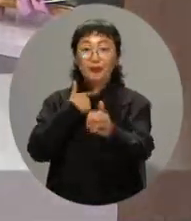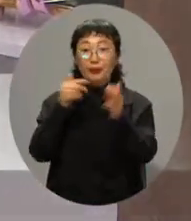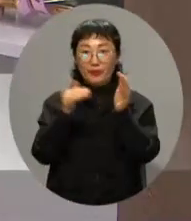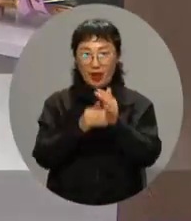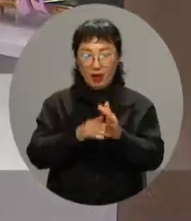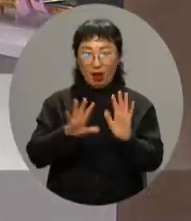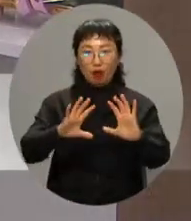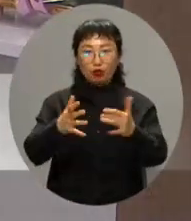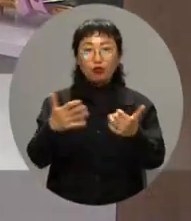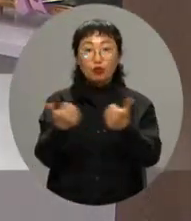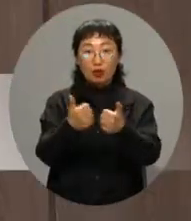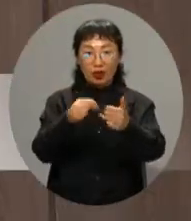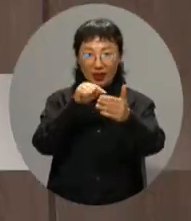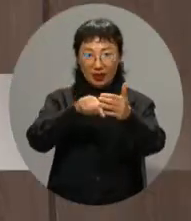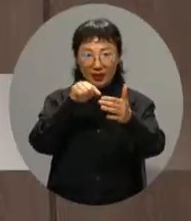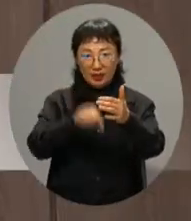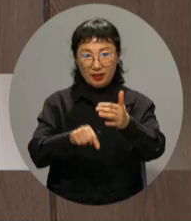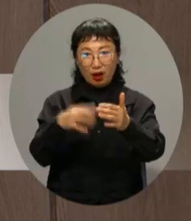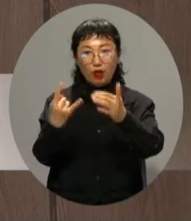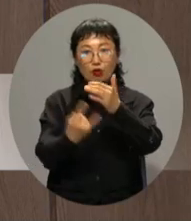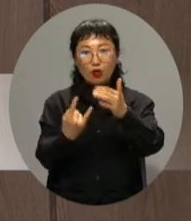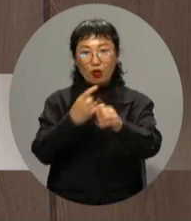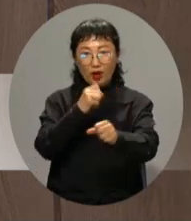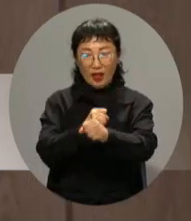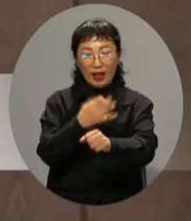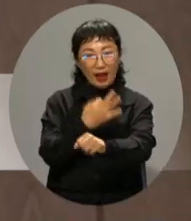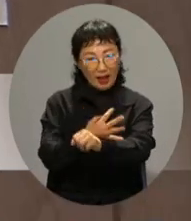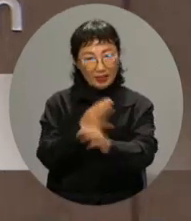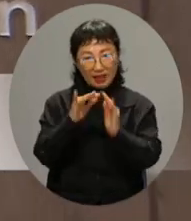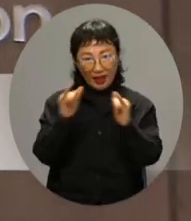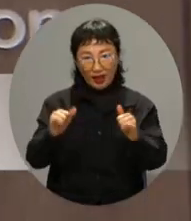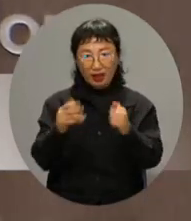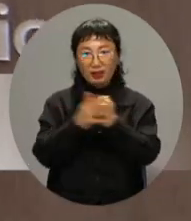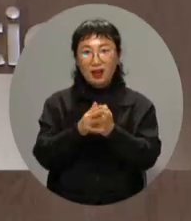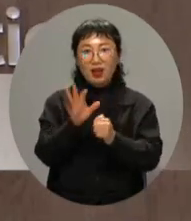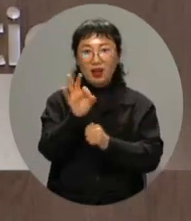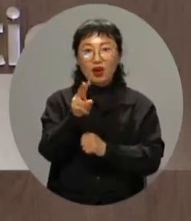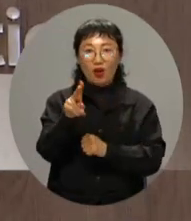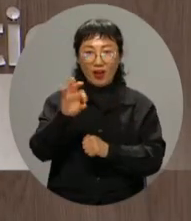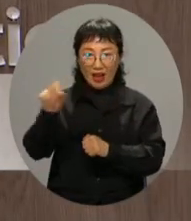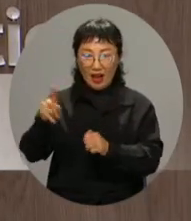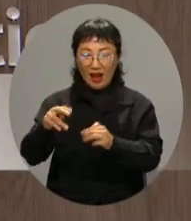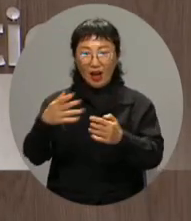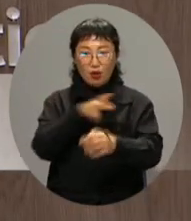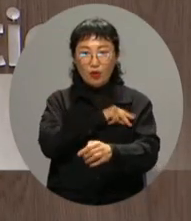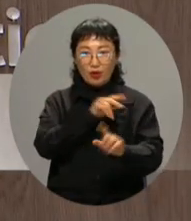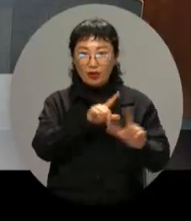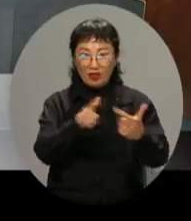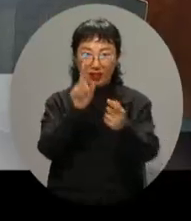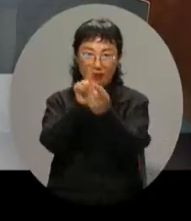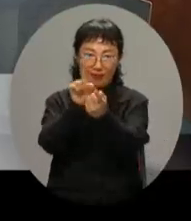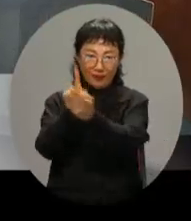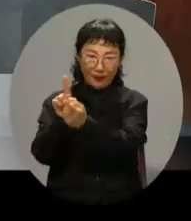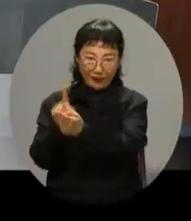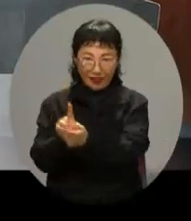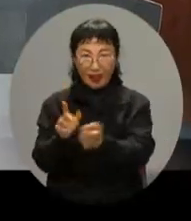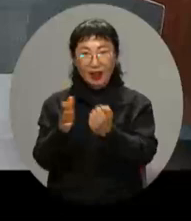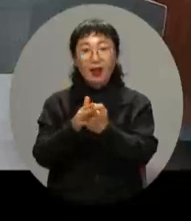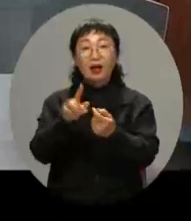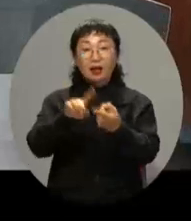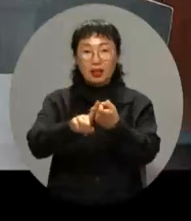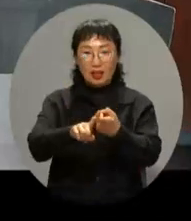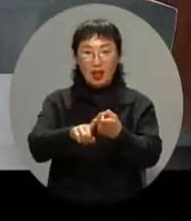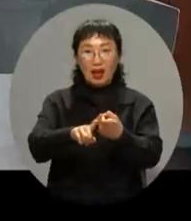임원들은 오늘 국회 법제사법위원회 위원장과 간사 등 여야 의원들을 만나 다음 주 개최될 법사위 소위원회